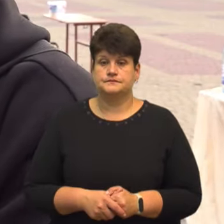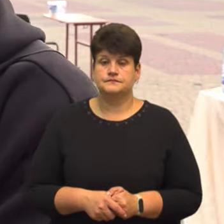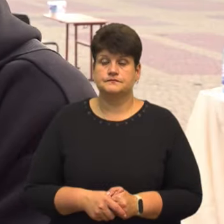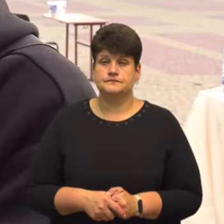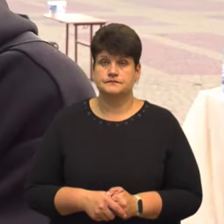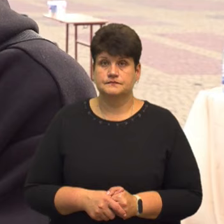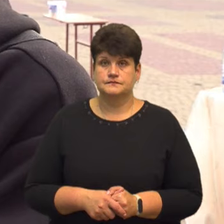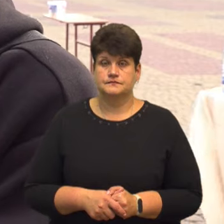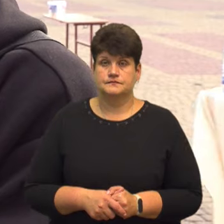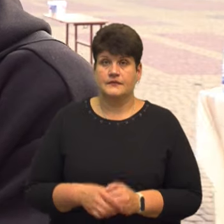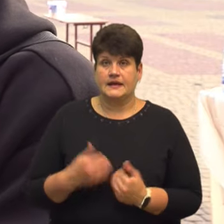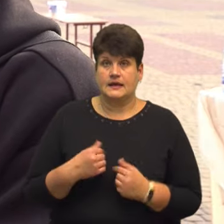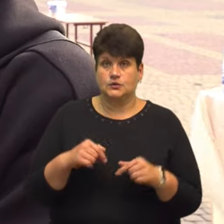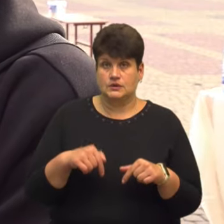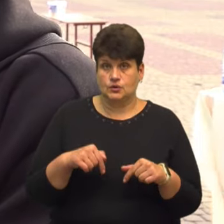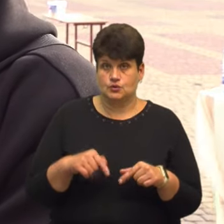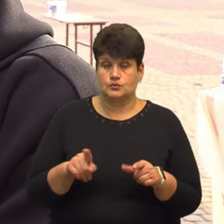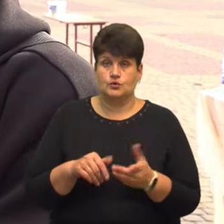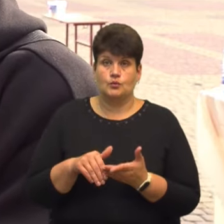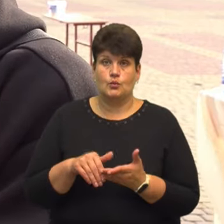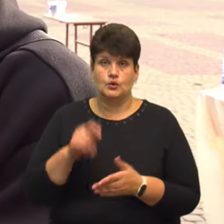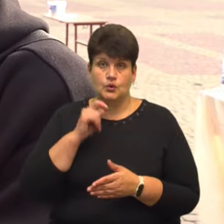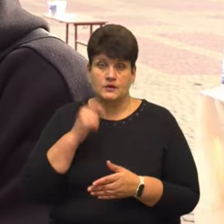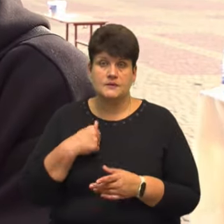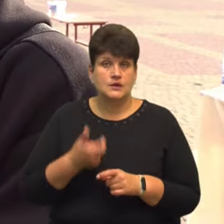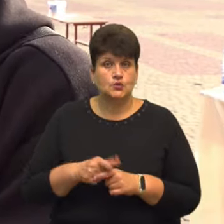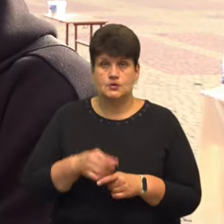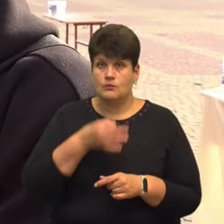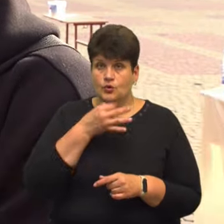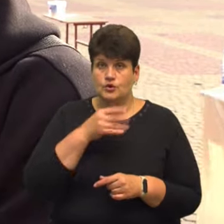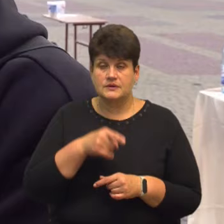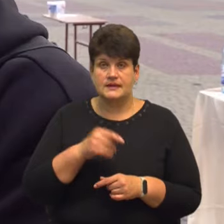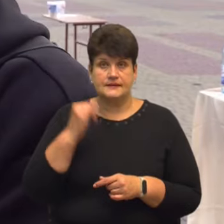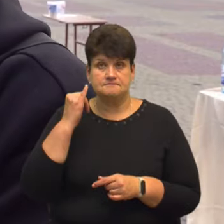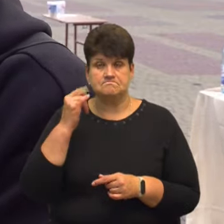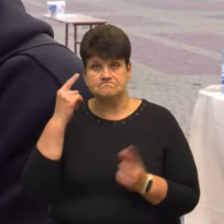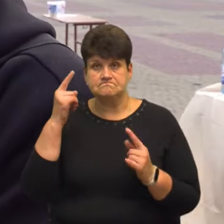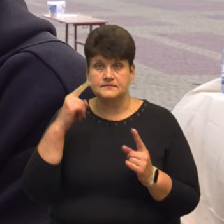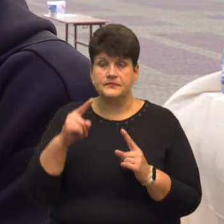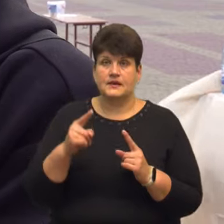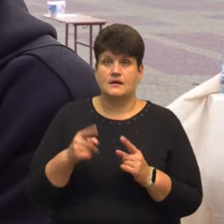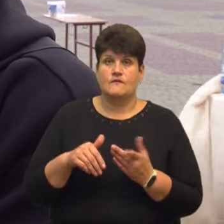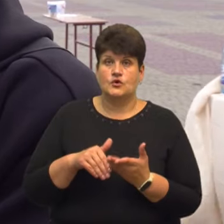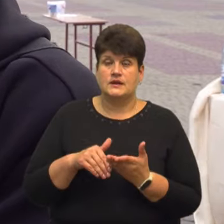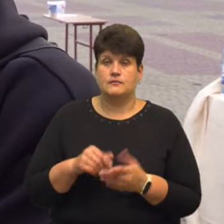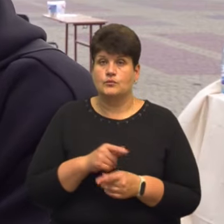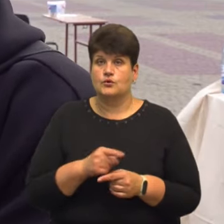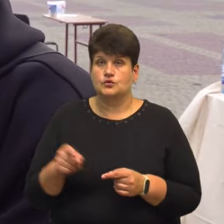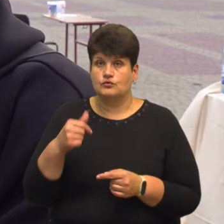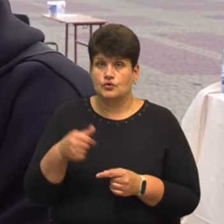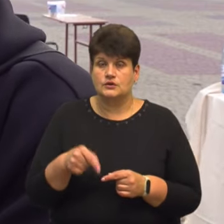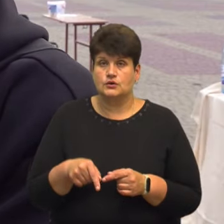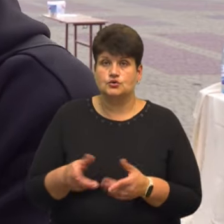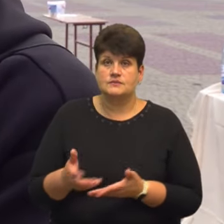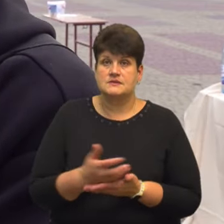Village я тут для того щоб допомогти Україні Мені дуже подобаються таі я волонтері впродовж року також Ми всі тут для того щоб